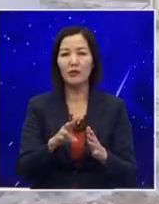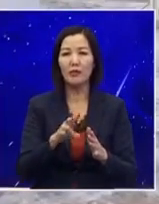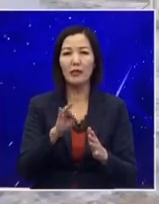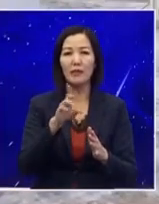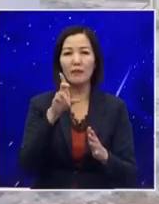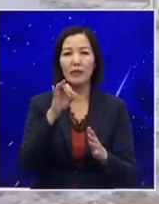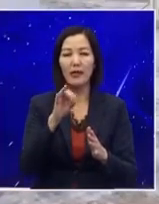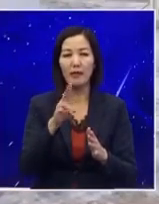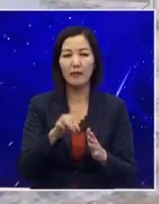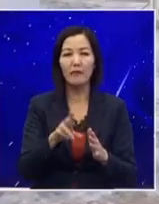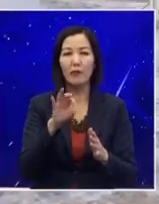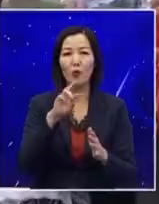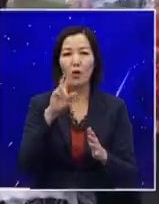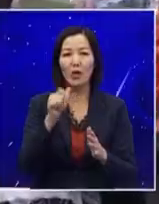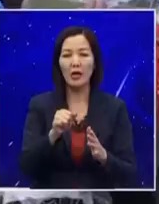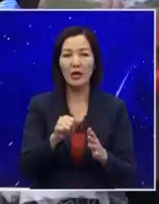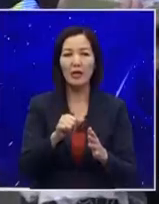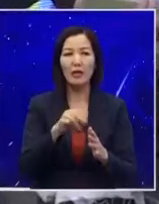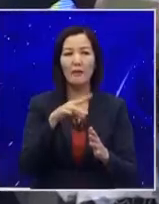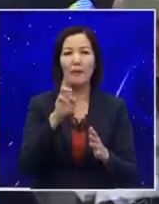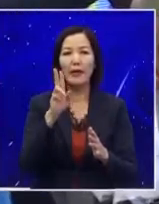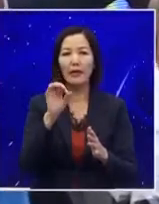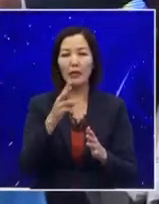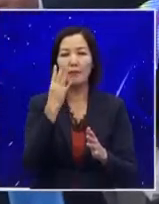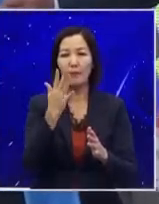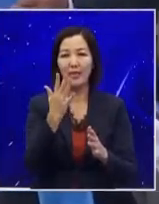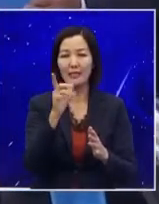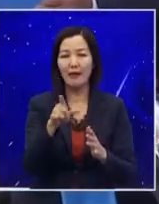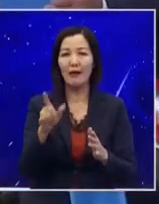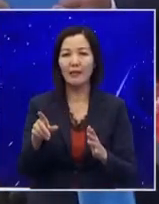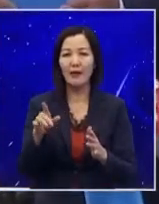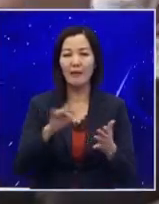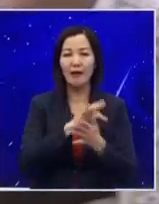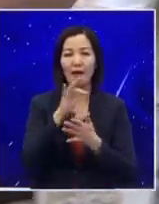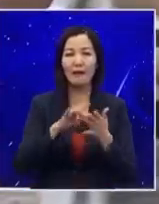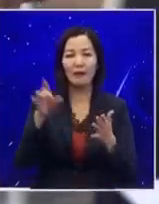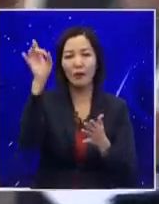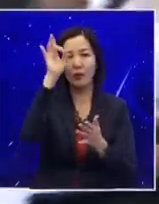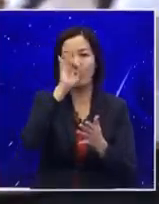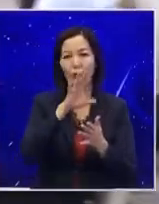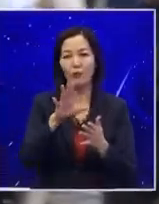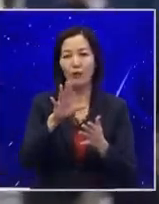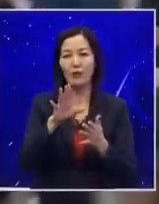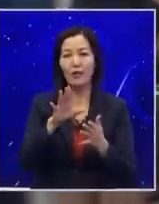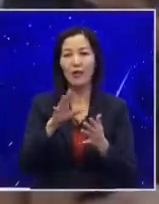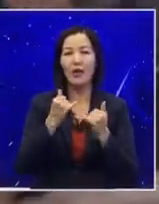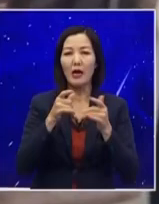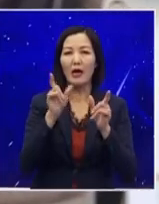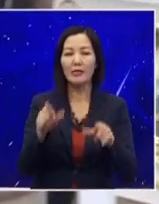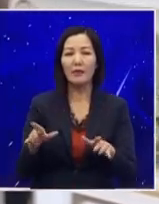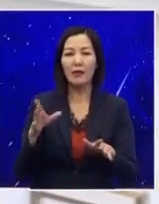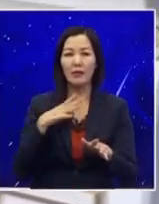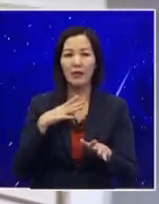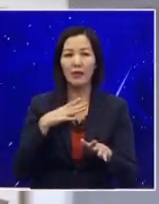Ибраимханов, Ольга Богданова, Мәкен Нұрмұхамбетовалар енді қаланың құрметті азаматтары. Соңғысы Талдықорғанда театр ашылғаннан